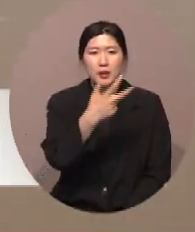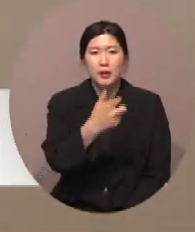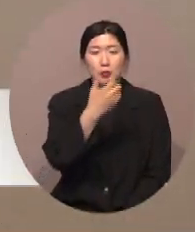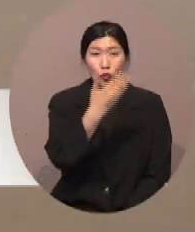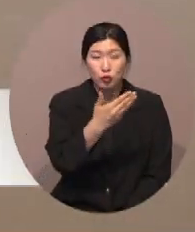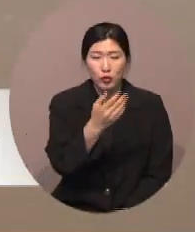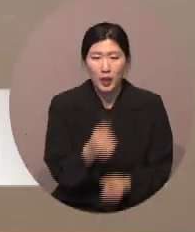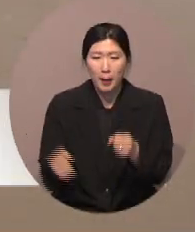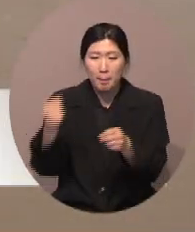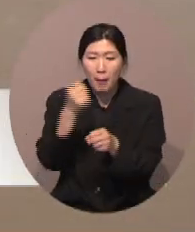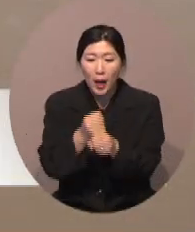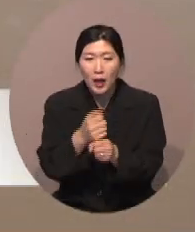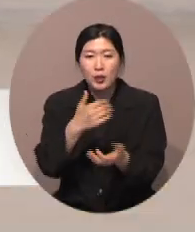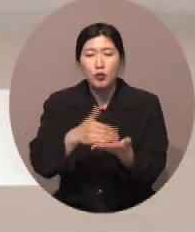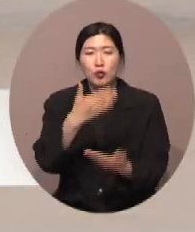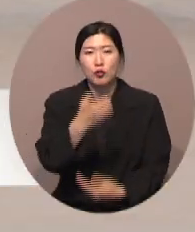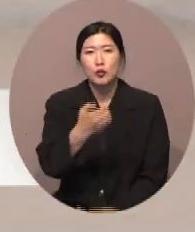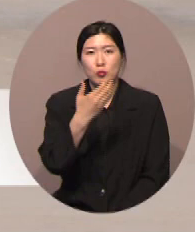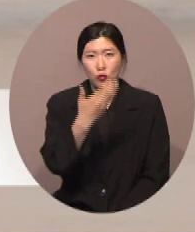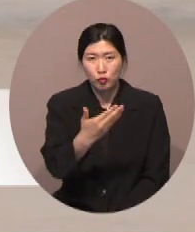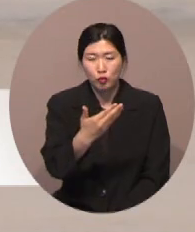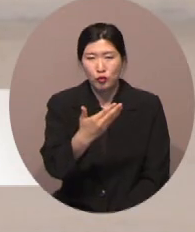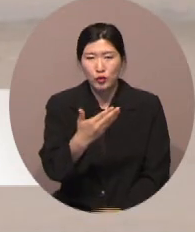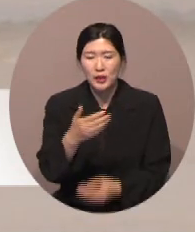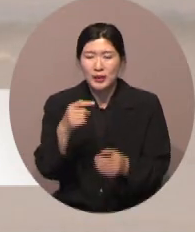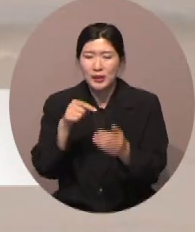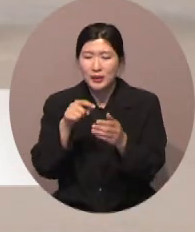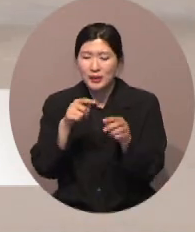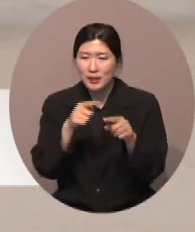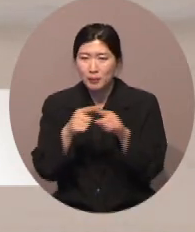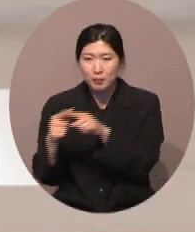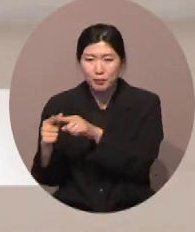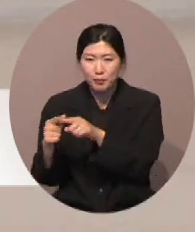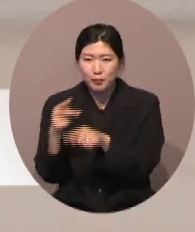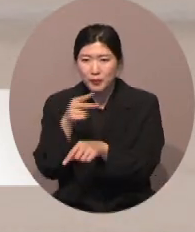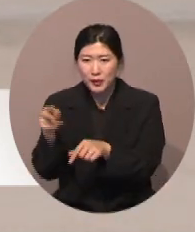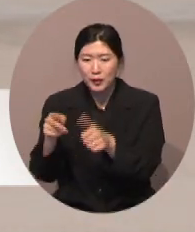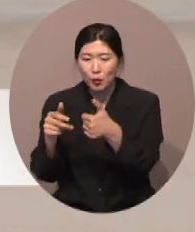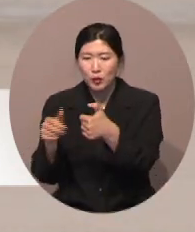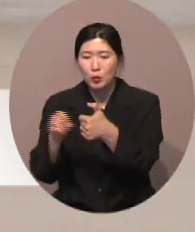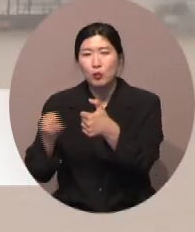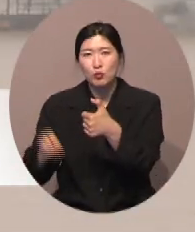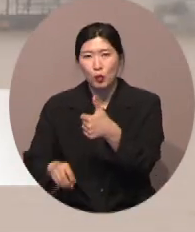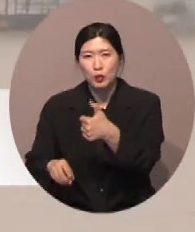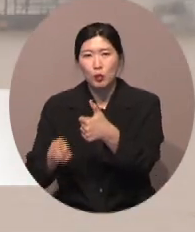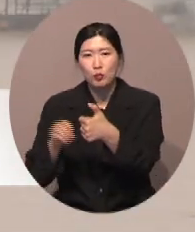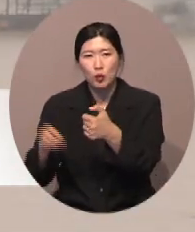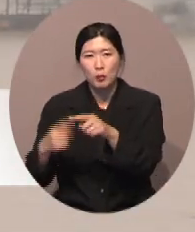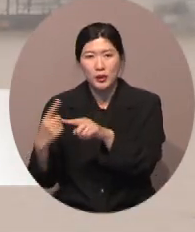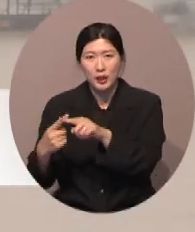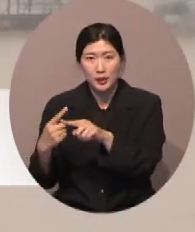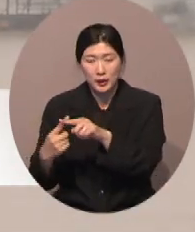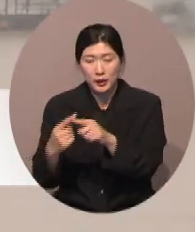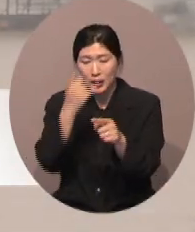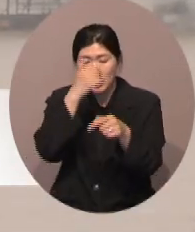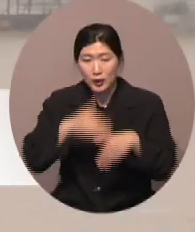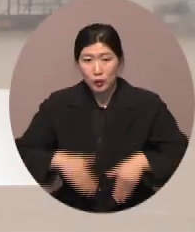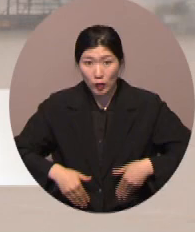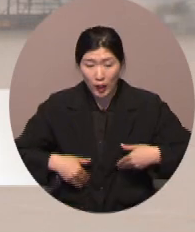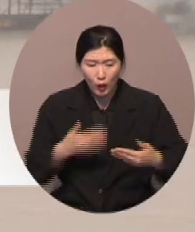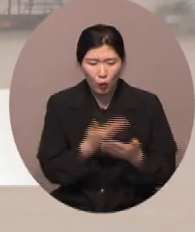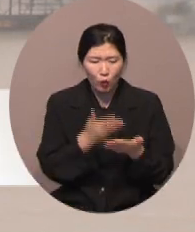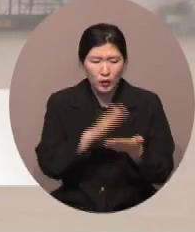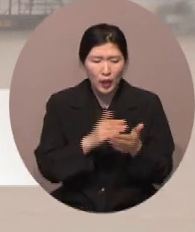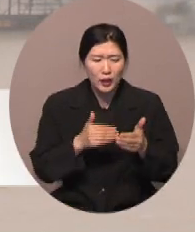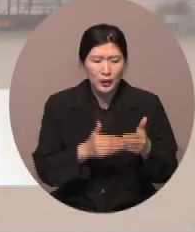곳은은 아홉 곳 복구율은 55% 그 그친 것으로 나타났습니다 충남도는 다만 공사가 진행